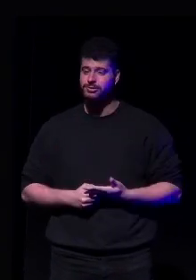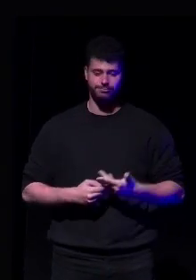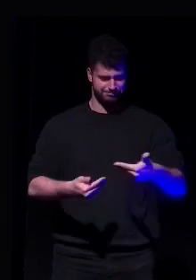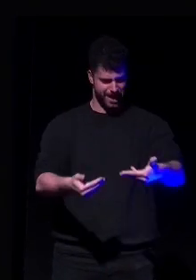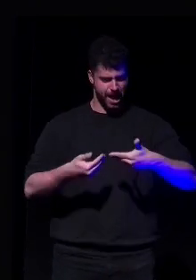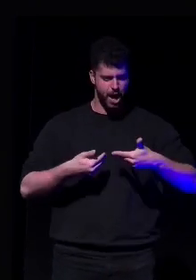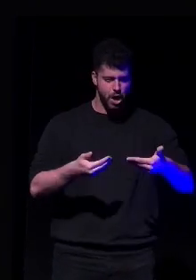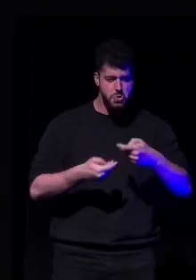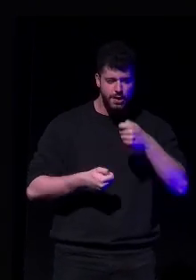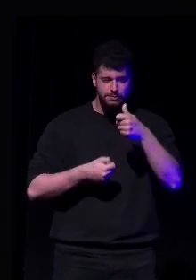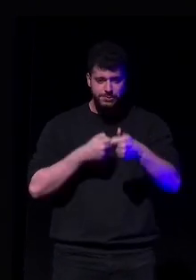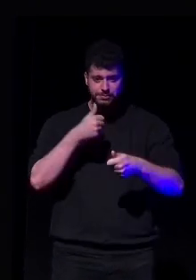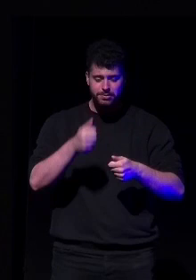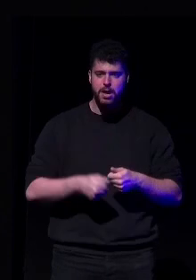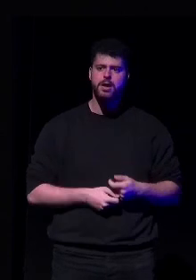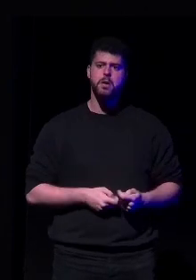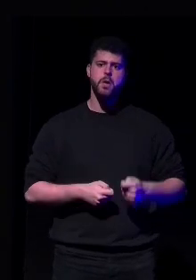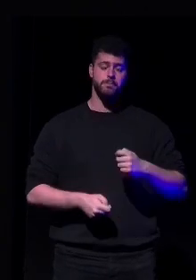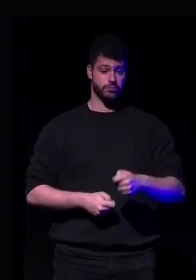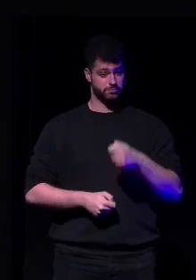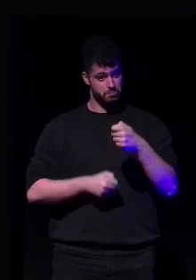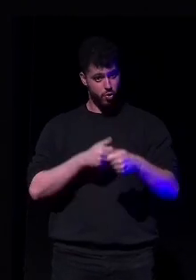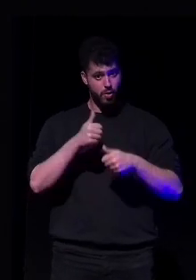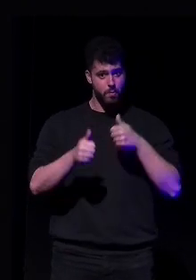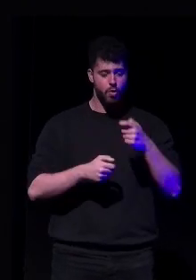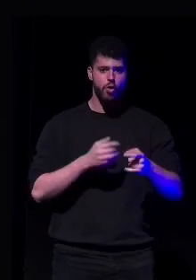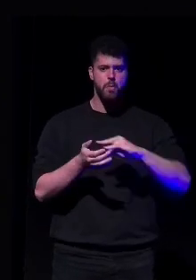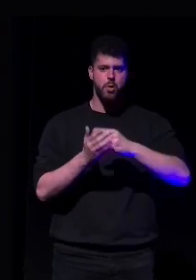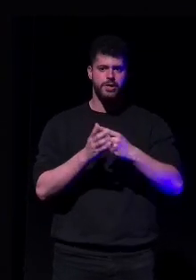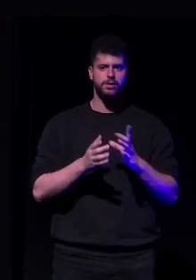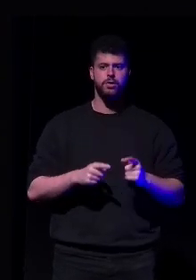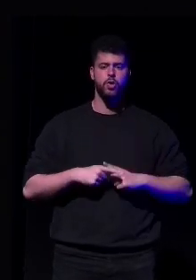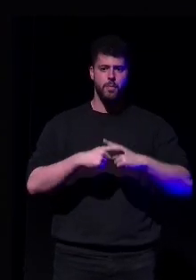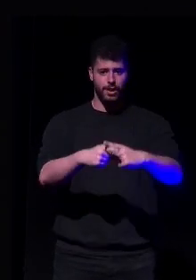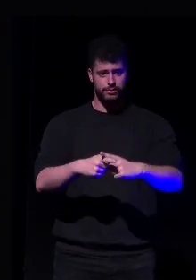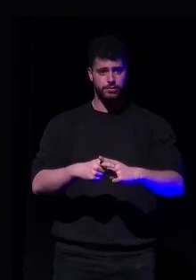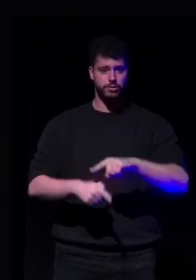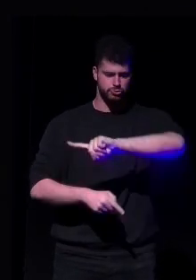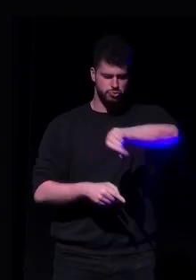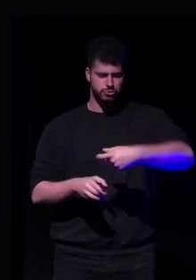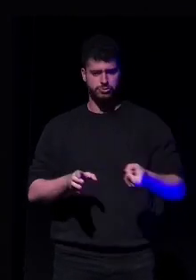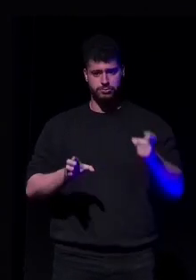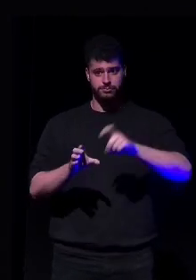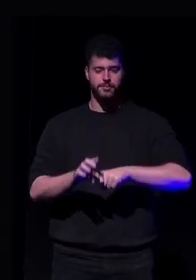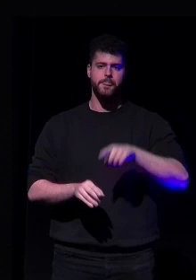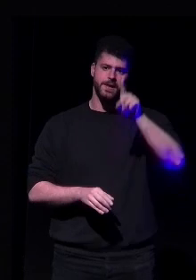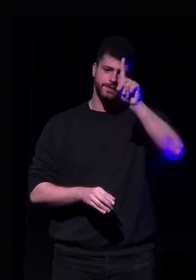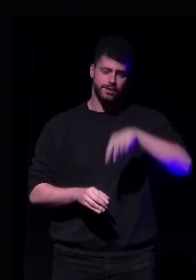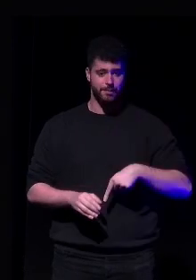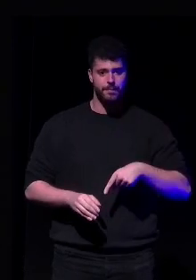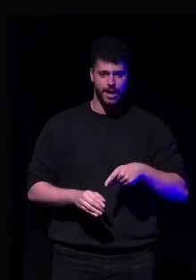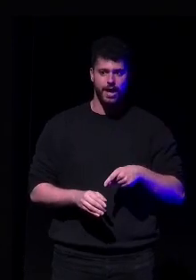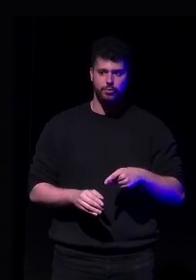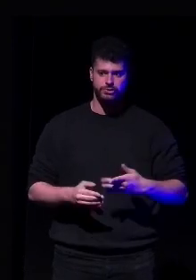que sigui un projecte compartit, que tothom se'n senti partícip i que al final també són la clau de l'èxit. Sense aquestes